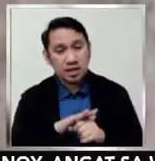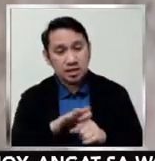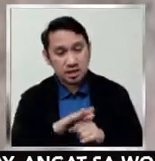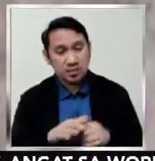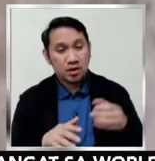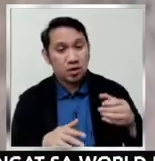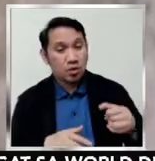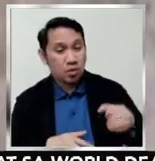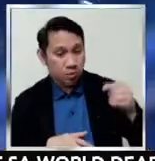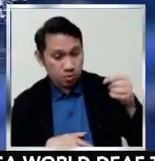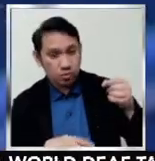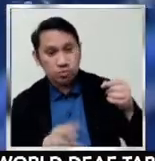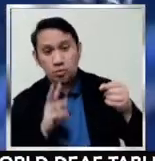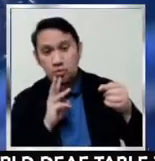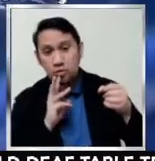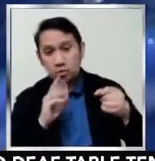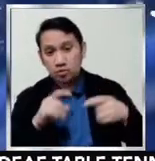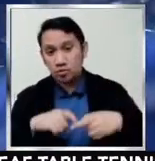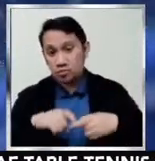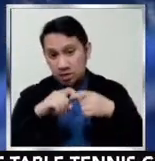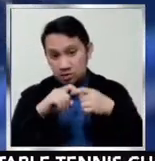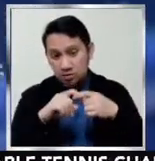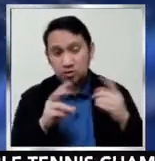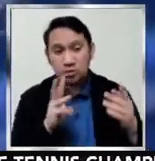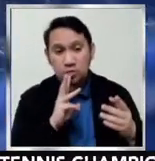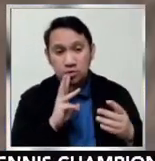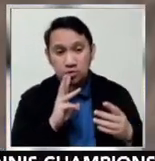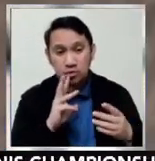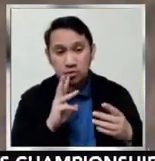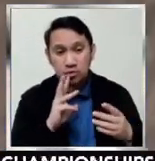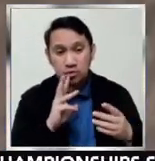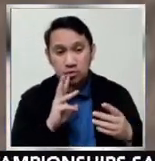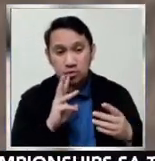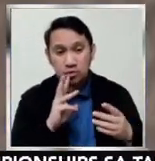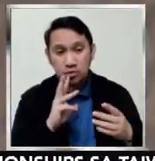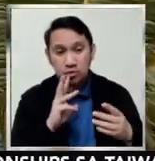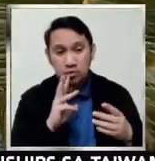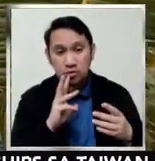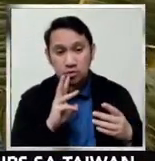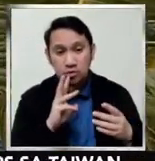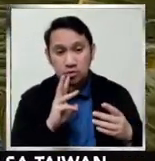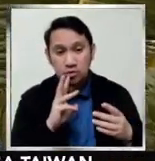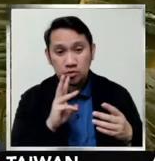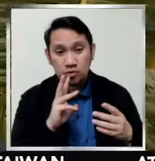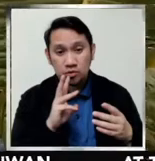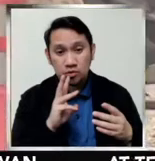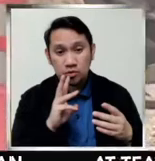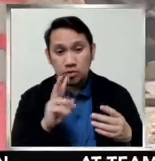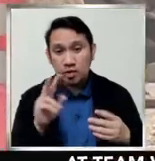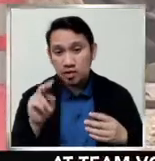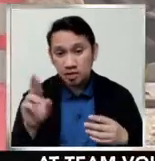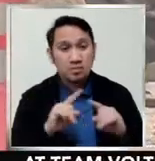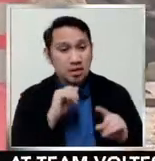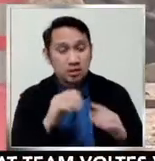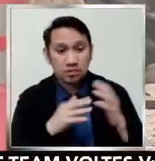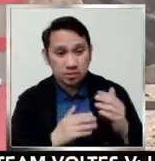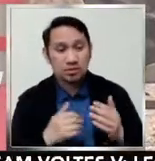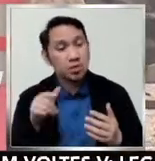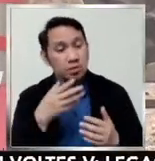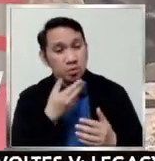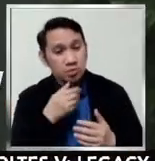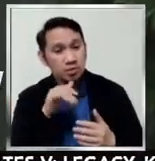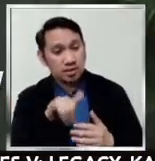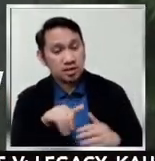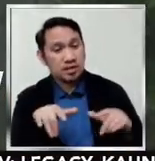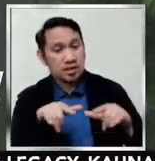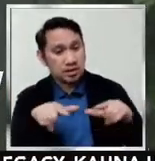water interruption sa Metro Manila, pero hindi komportable ang level na ito. May 8 hanggang 11 tropical cyclone